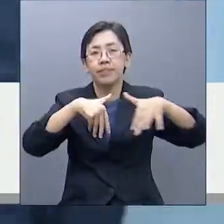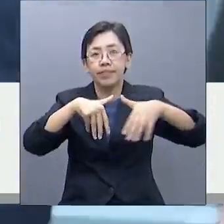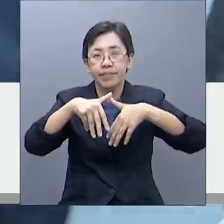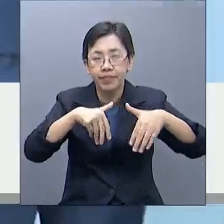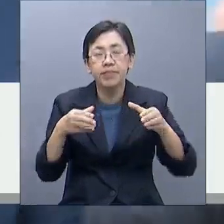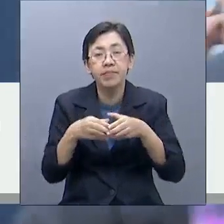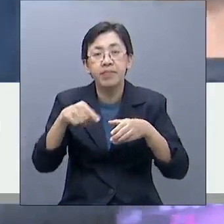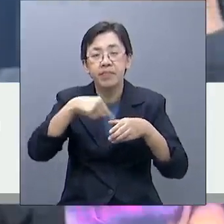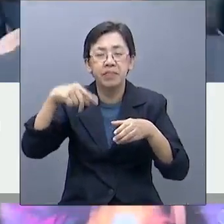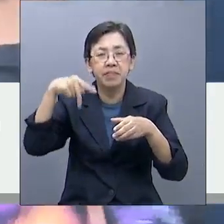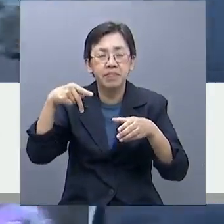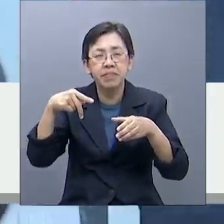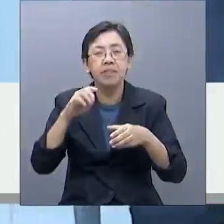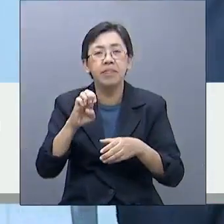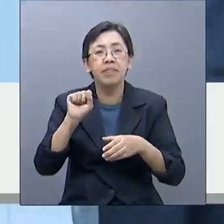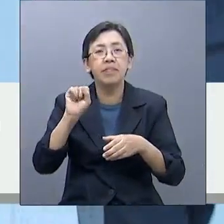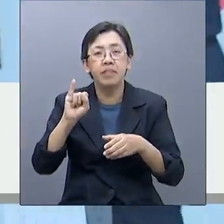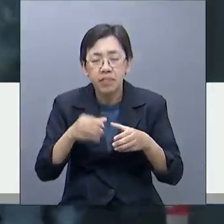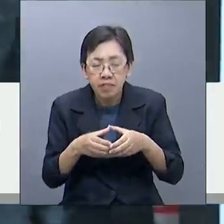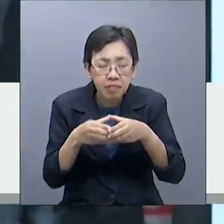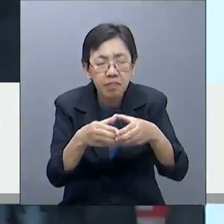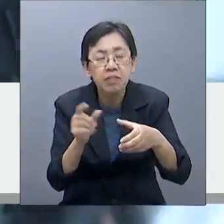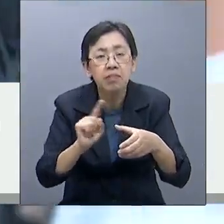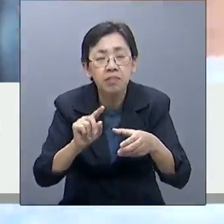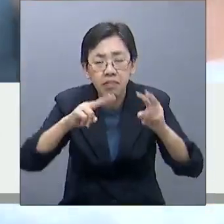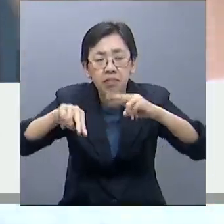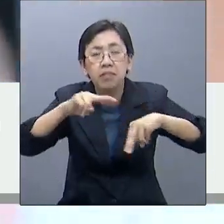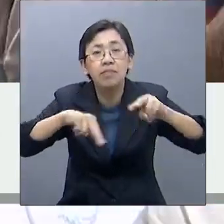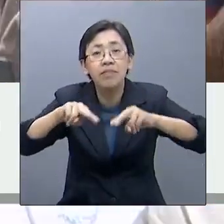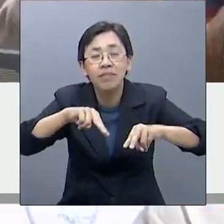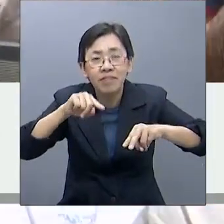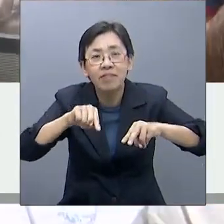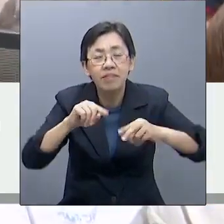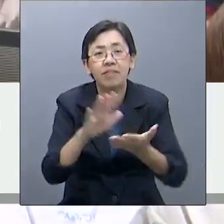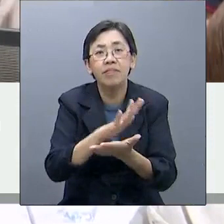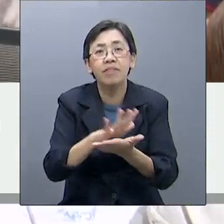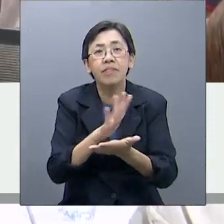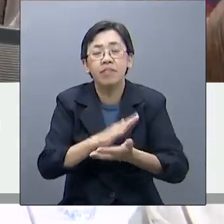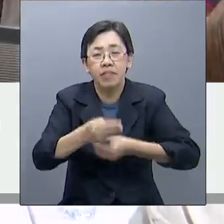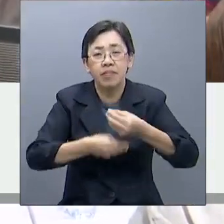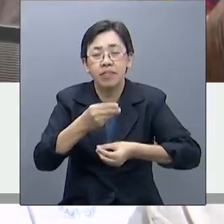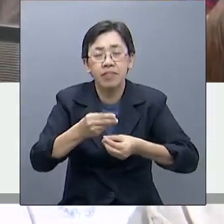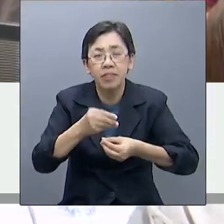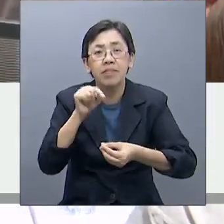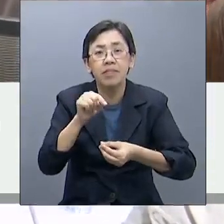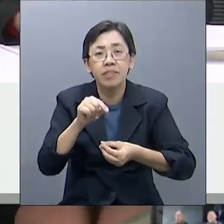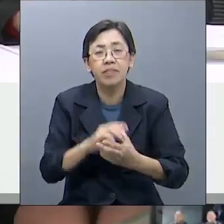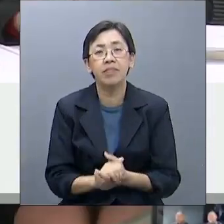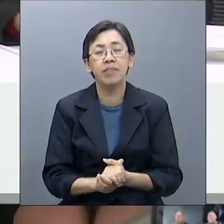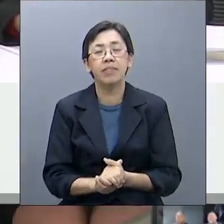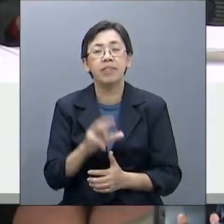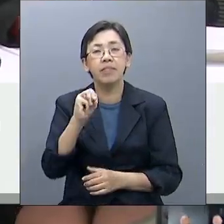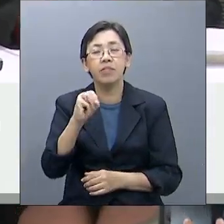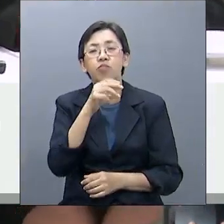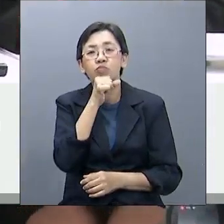ฏิบัติการพิเศษ DSI นำกำลังเข้าไปตรวจสอบเอกสารบริษัทคู่ค้าในบริษัทสยามแมคโคร